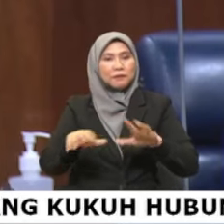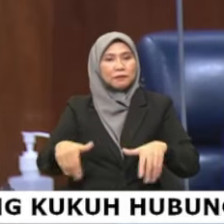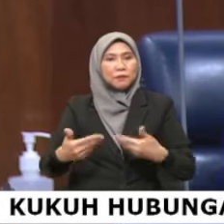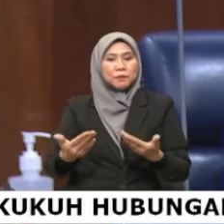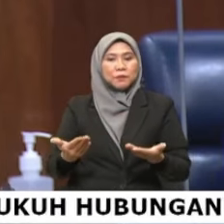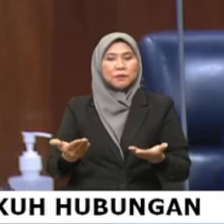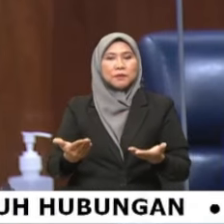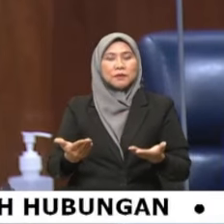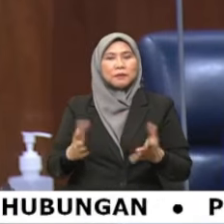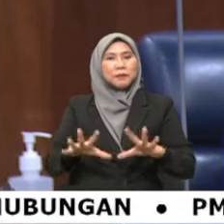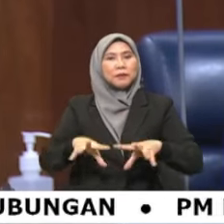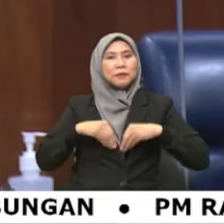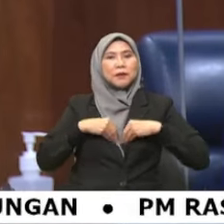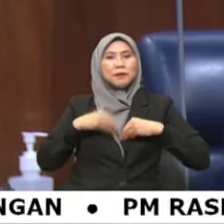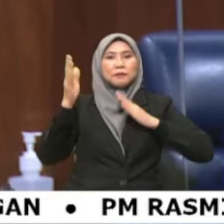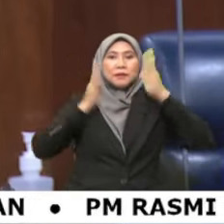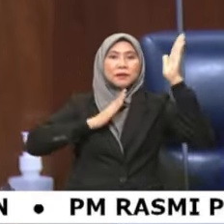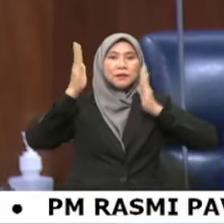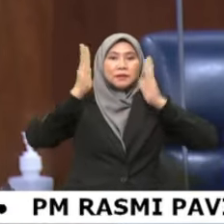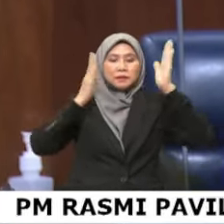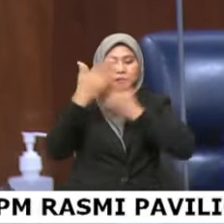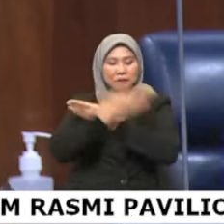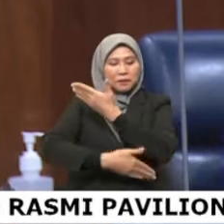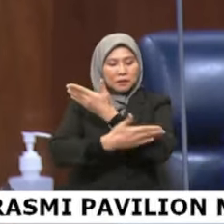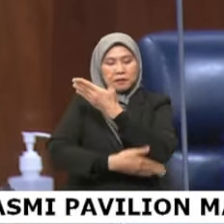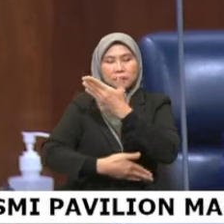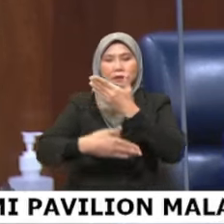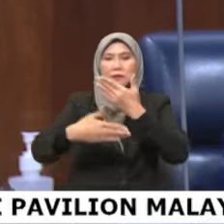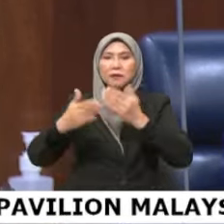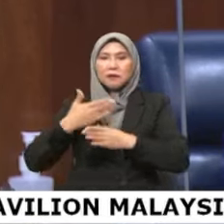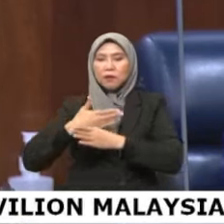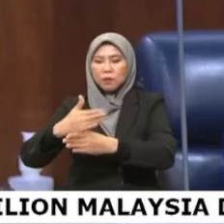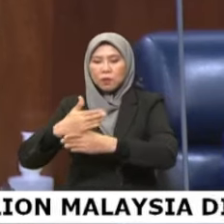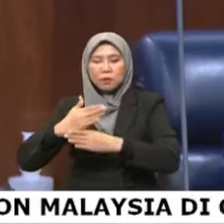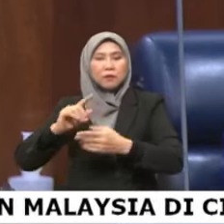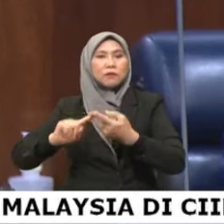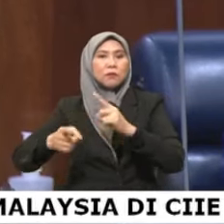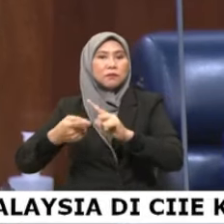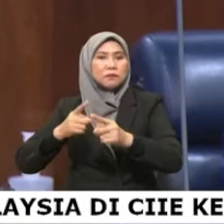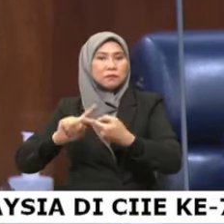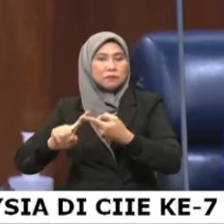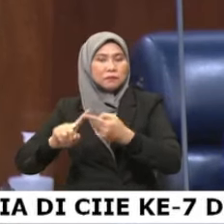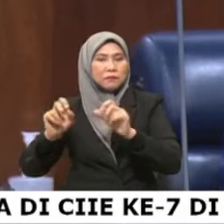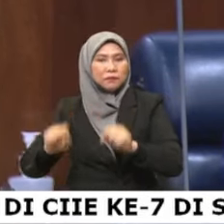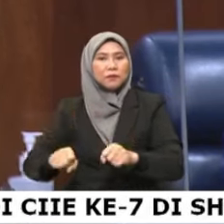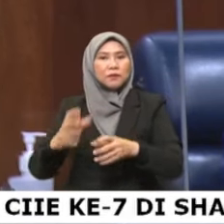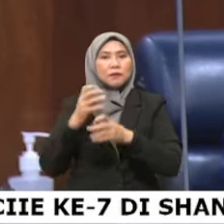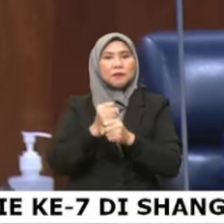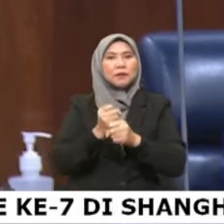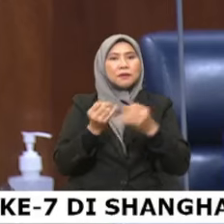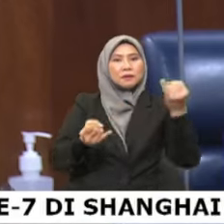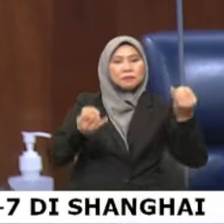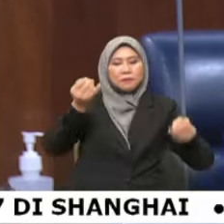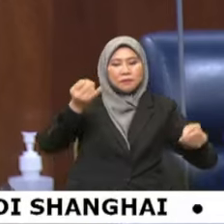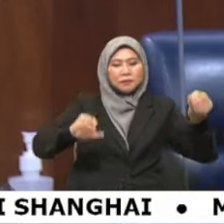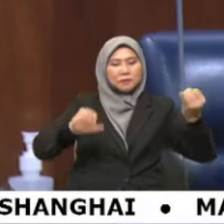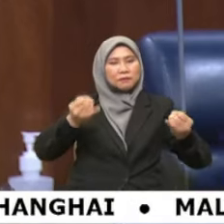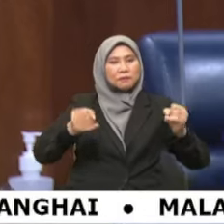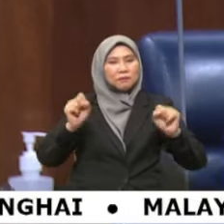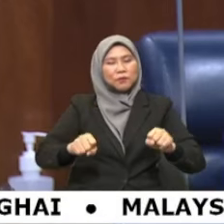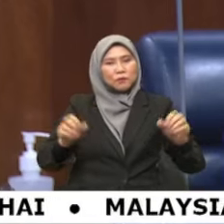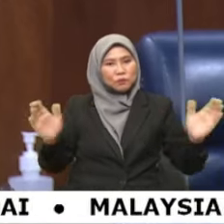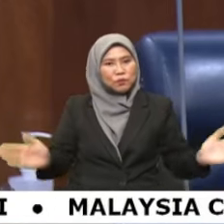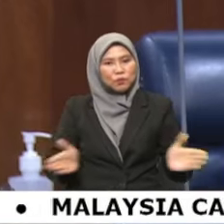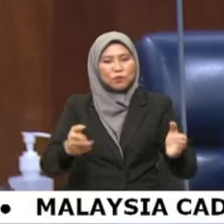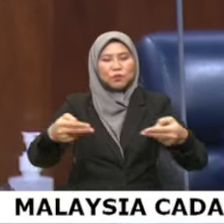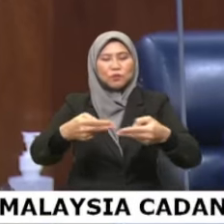manakah penerimaan Malaysia sebagai negara rakan-rakan kongsi BRICS dapat mencapai keseimbangan antara memupuk hubungan